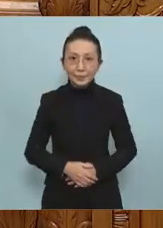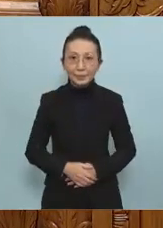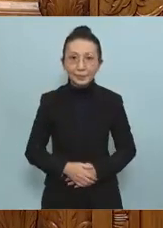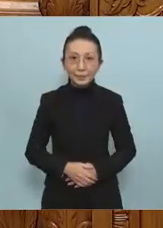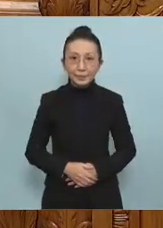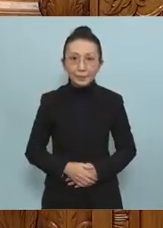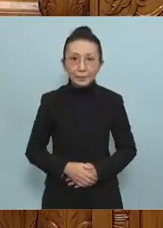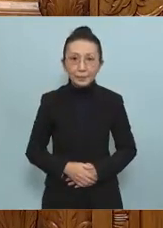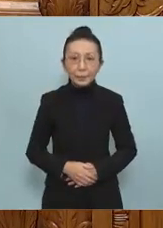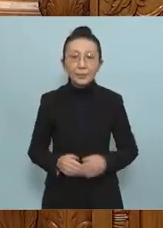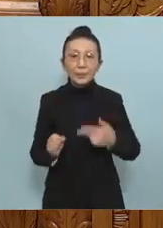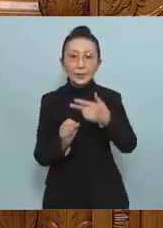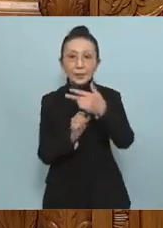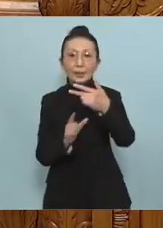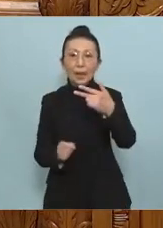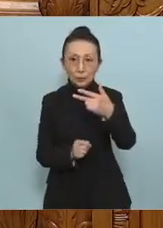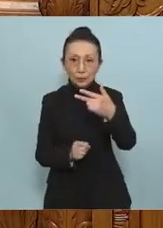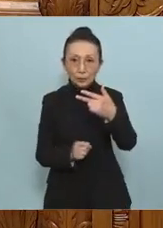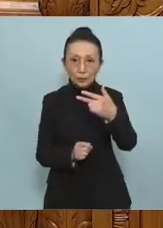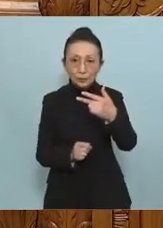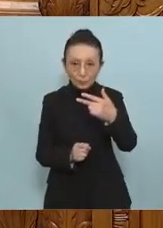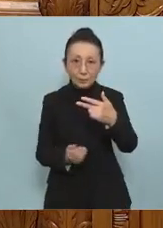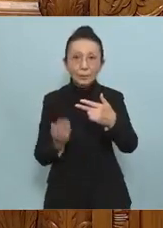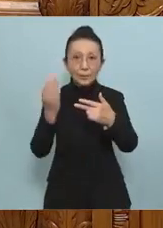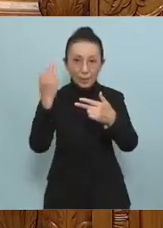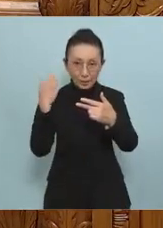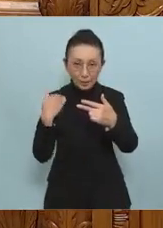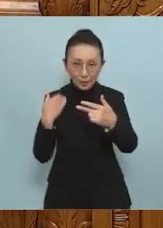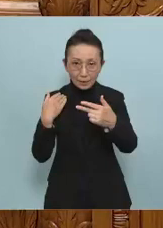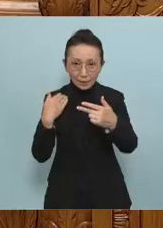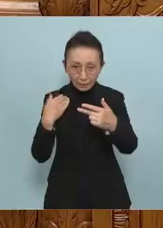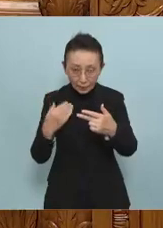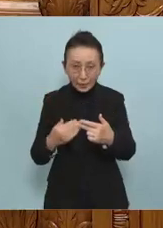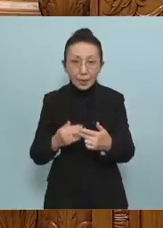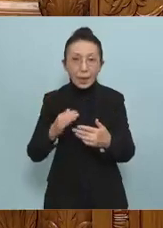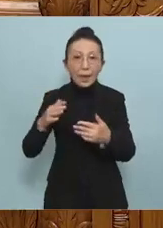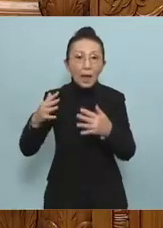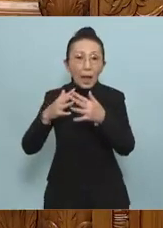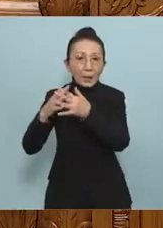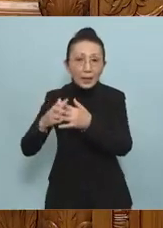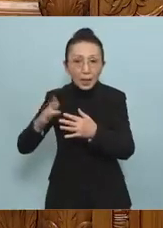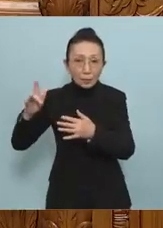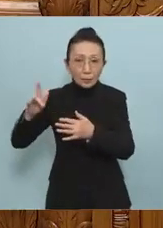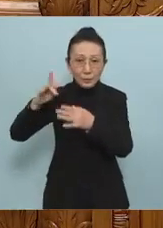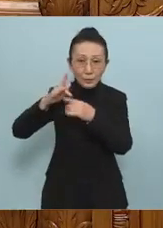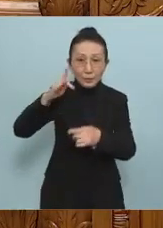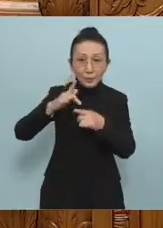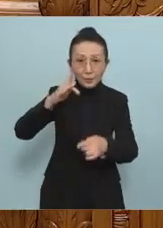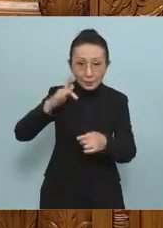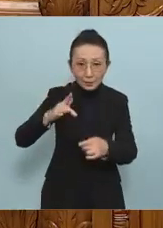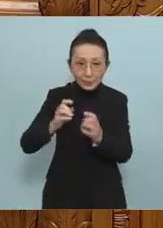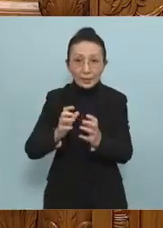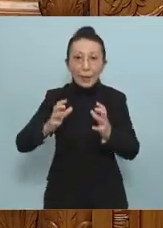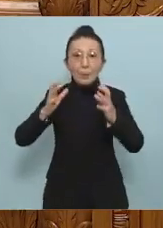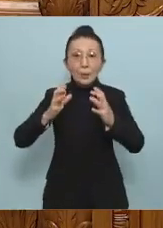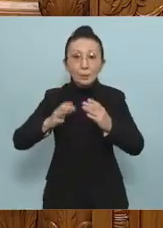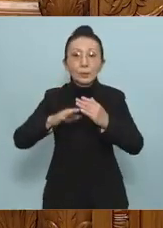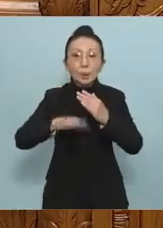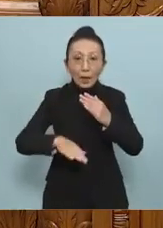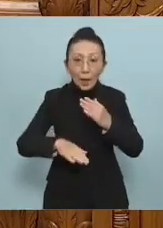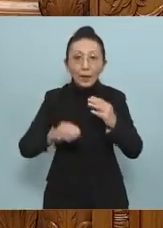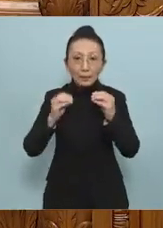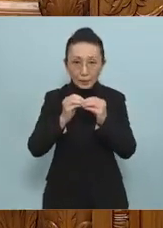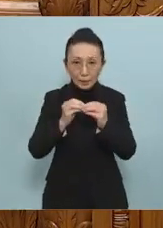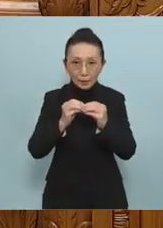7月、原爆投下直後の黒い雨被害者救済について、広島高裁判決は、原告全員